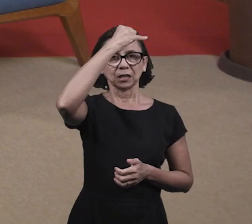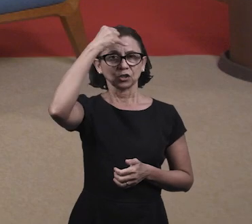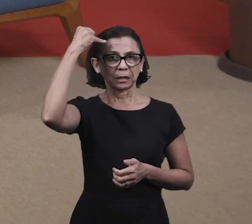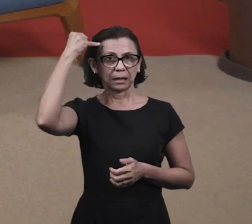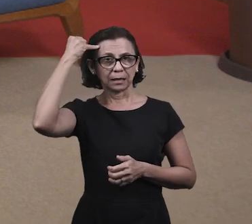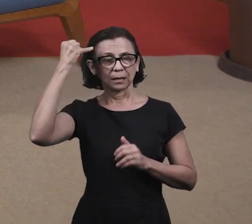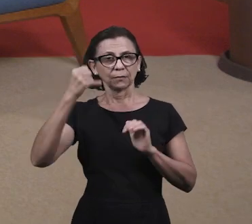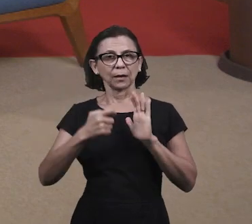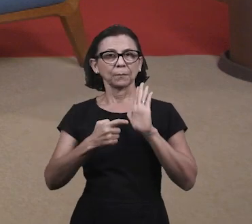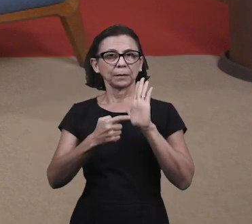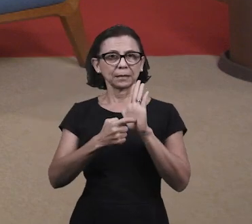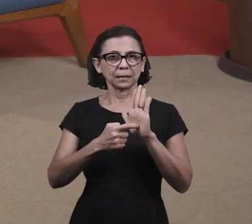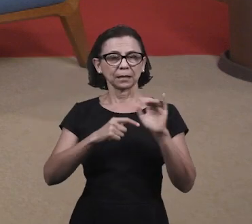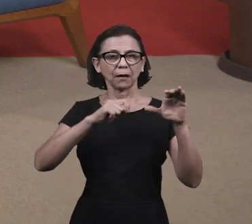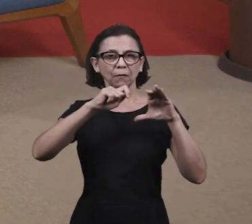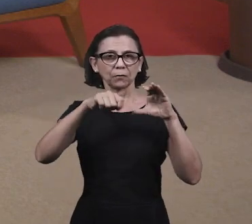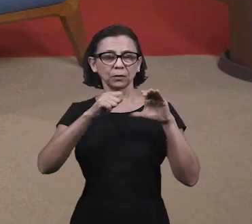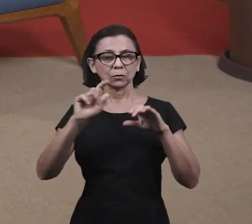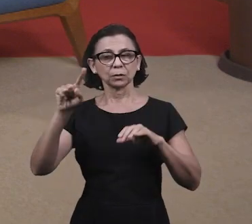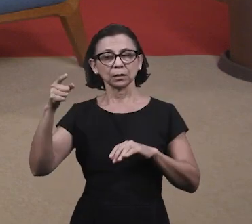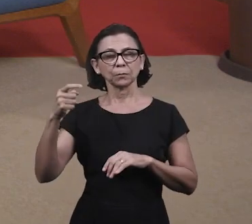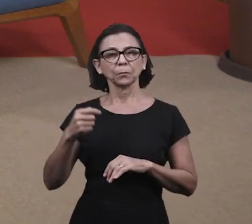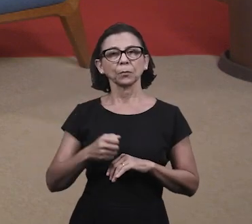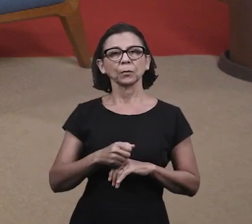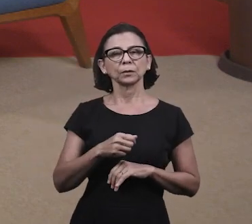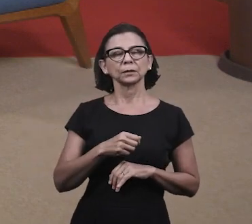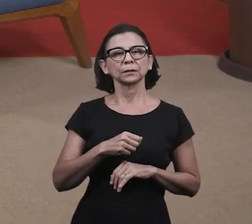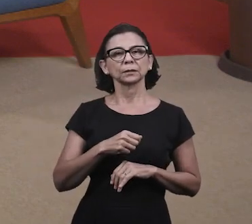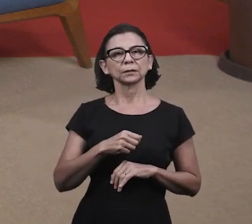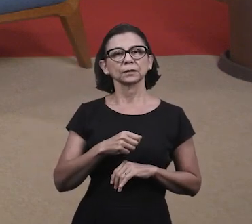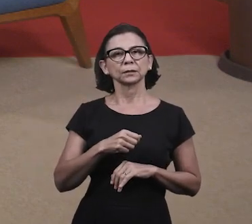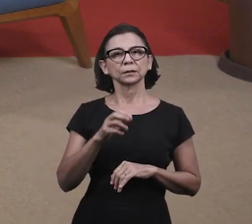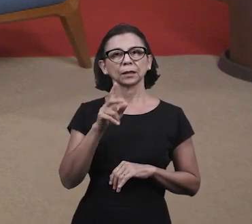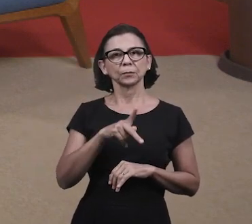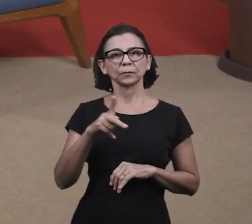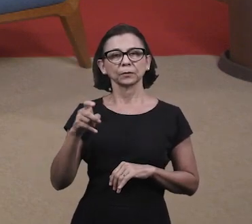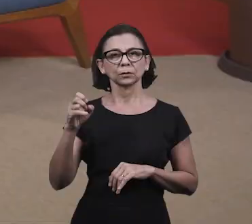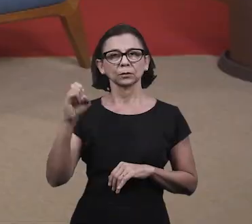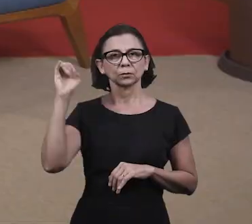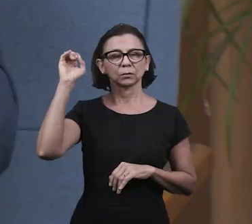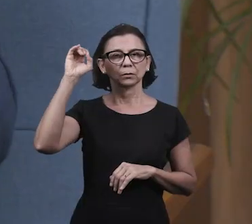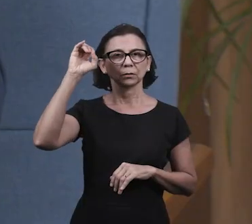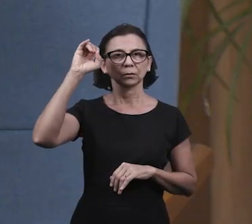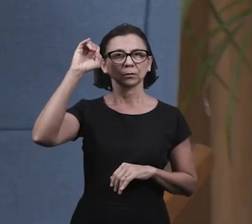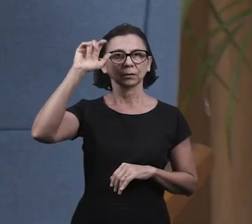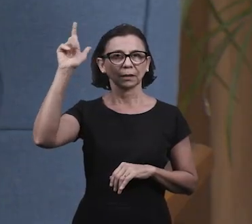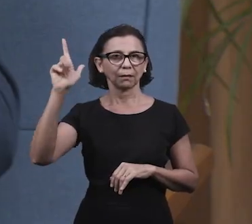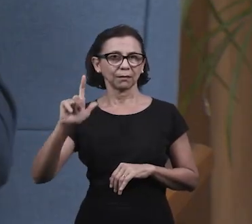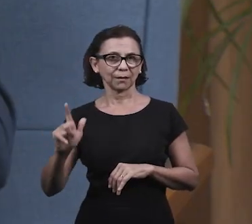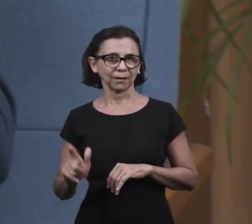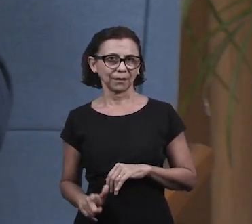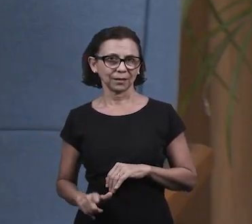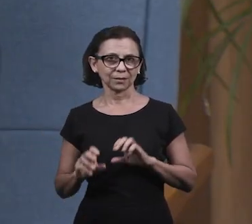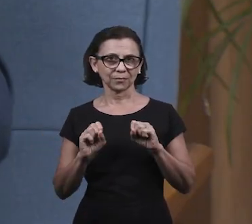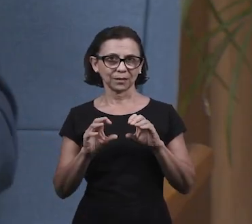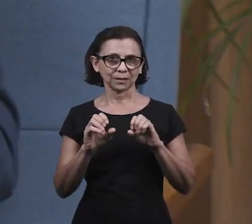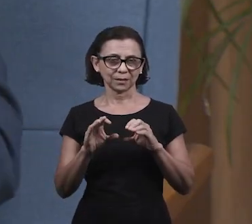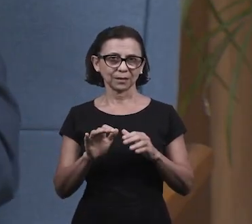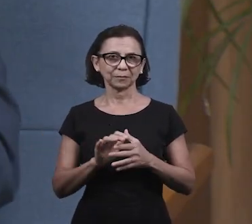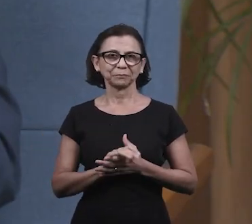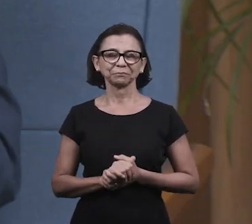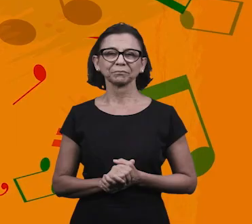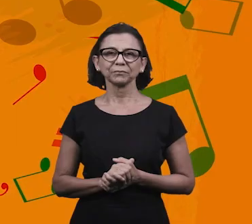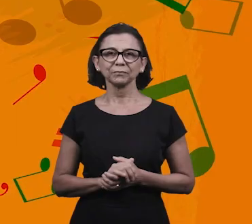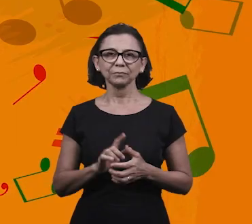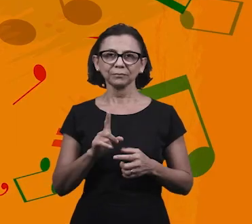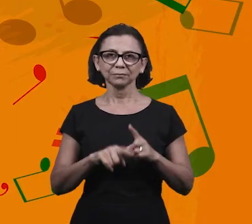va présenter les participations et Laïs va continuer avec l'enseignement de la louange quand je prie au Seigneur. Donc prenez votre instrument et nous allons